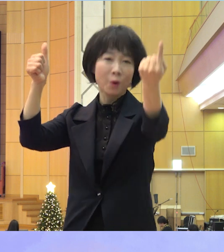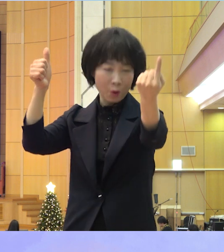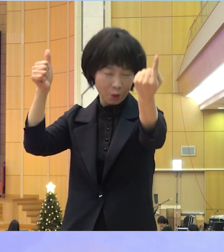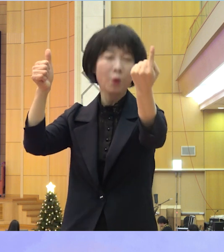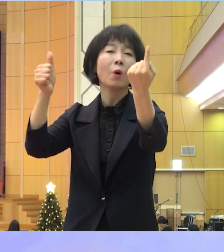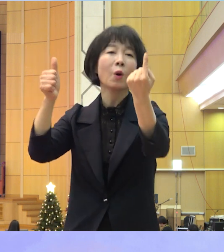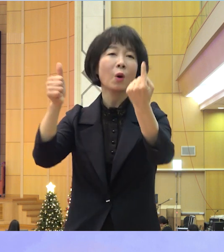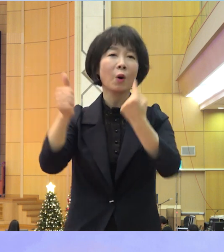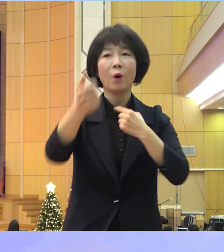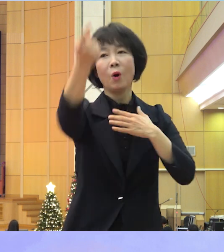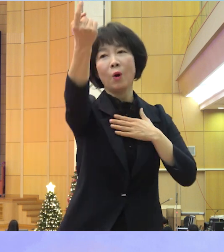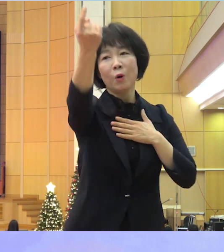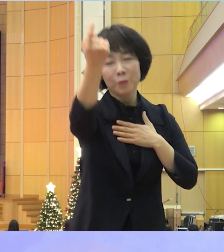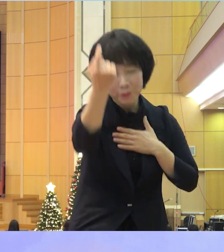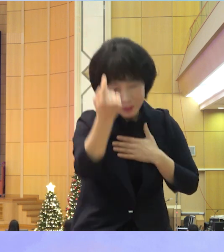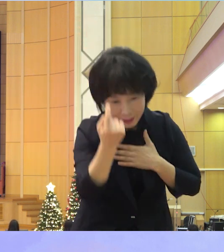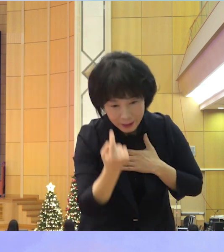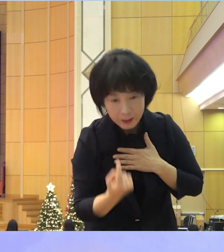주께로